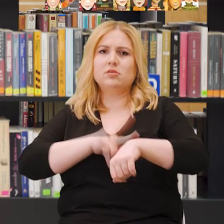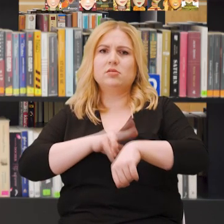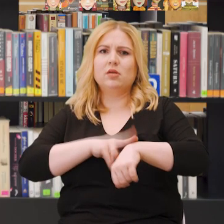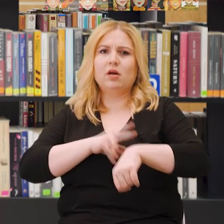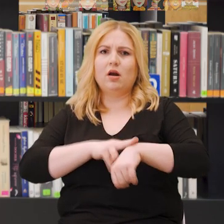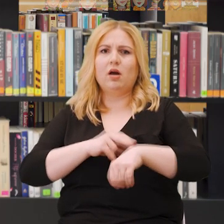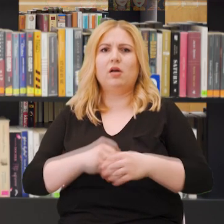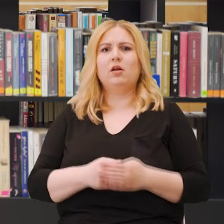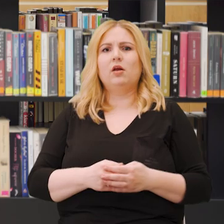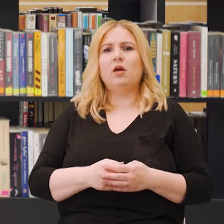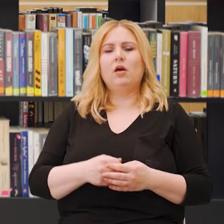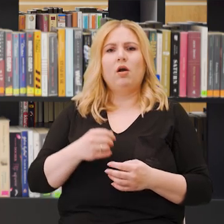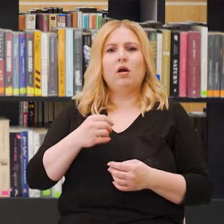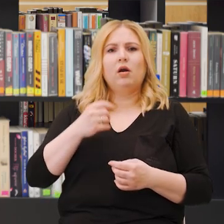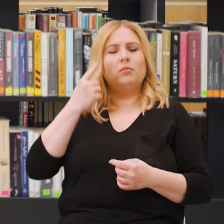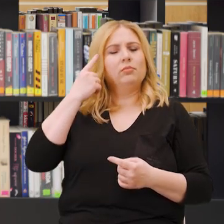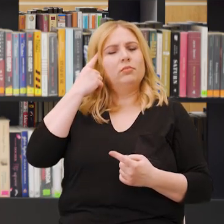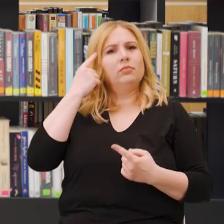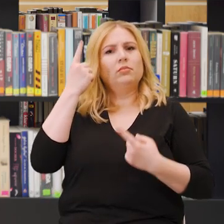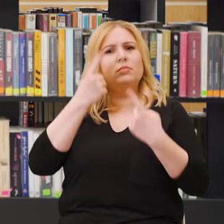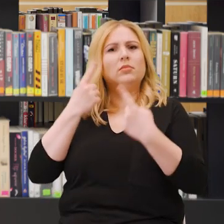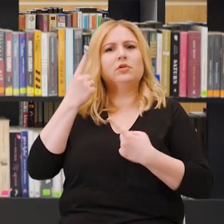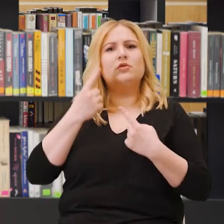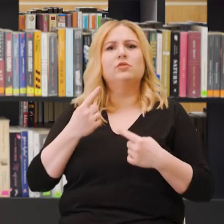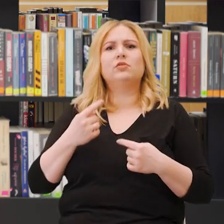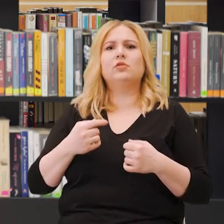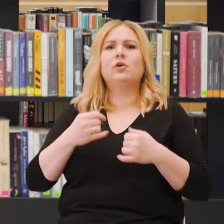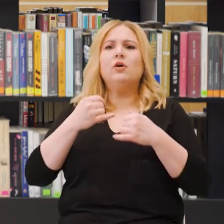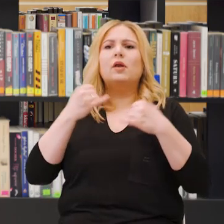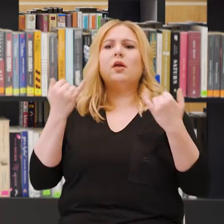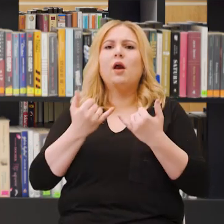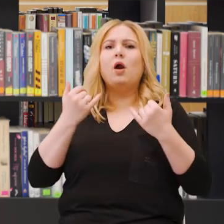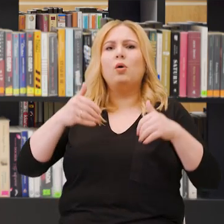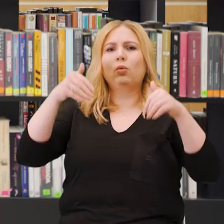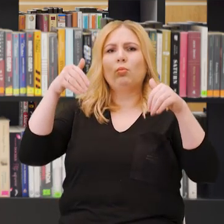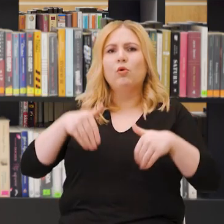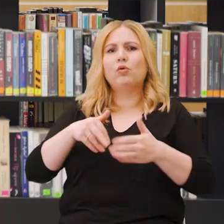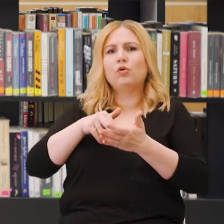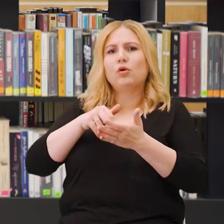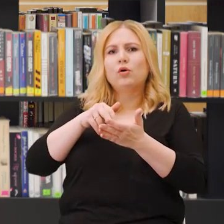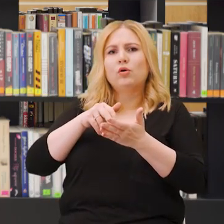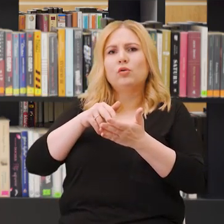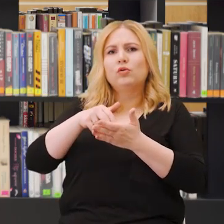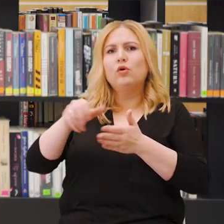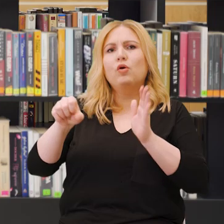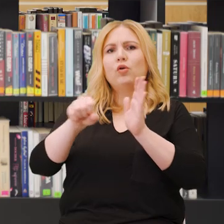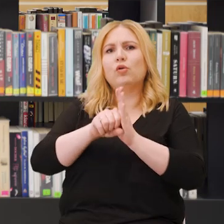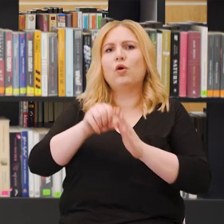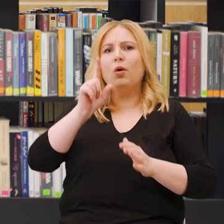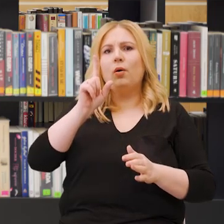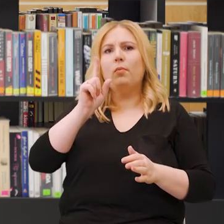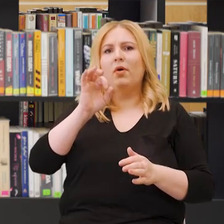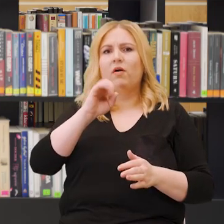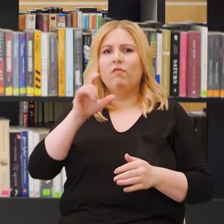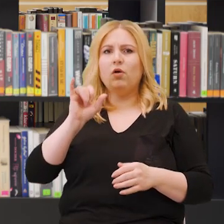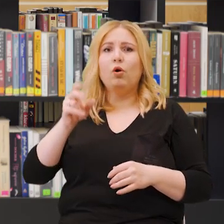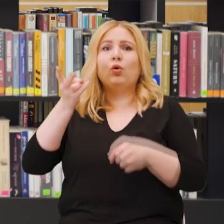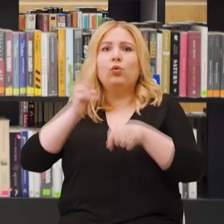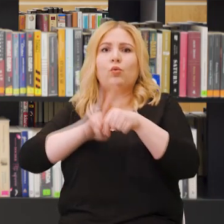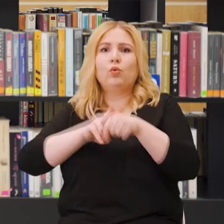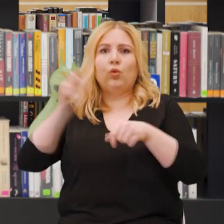zegarek, gorączkowo przebiegała w myślach wszystkie możliwości dotarcia do Pawełka, który w każdej chwili mógł zapukać do